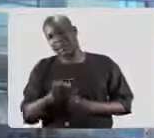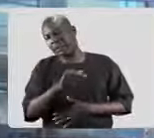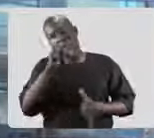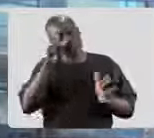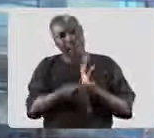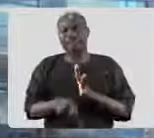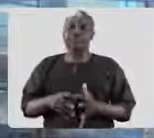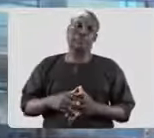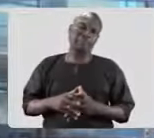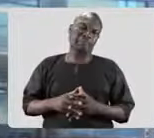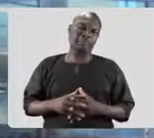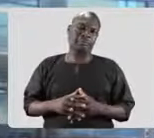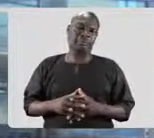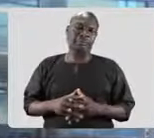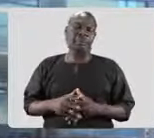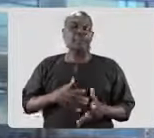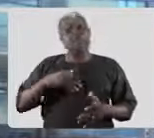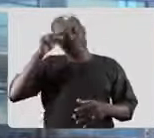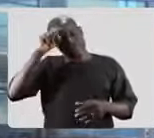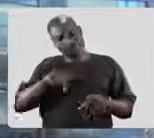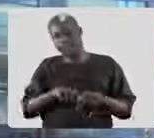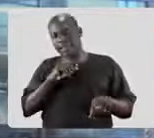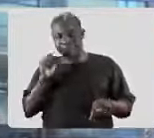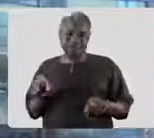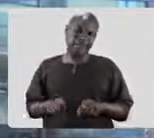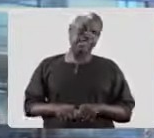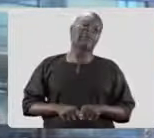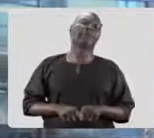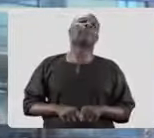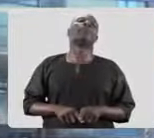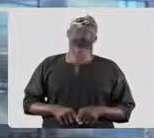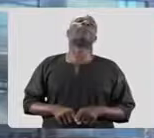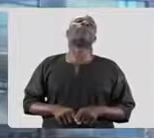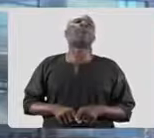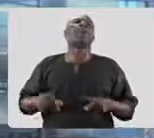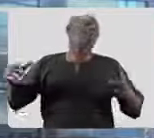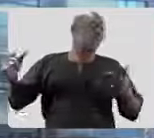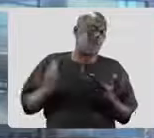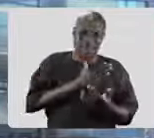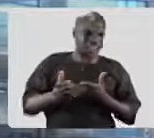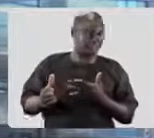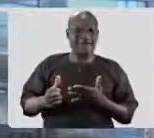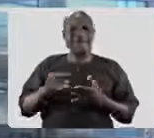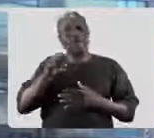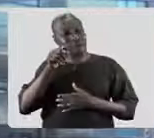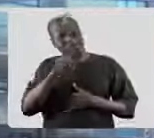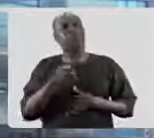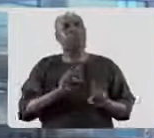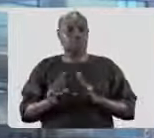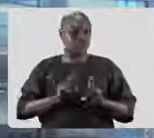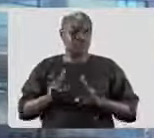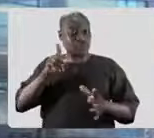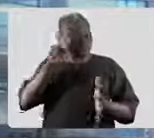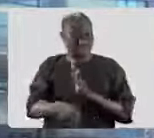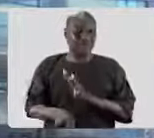Ena omu ekuno no. Medafo pa, awu tie me. wo ye den se wo kum enipa e wasase